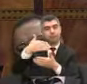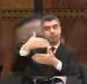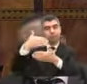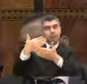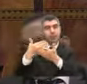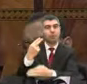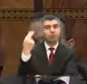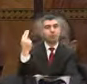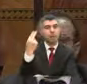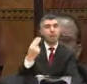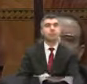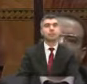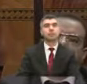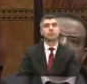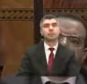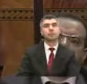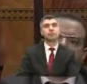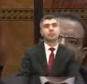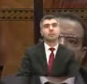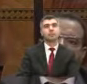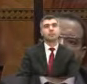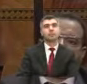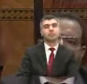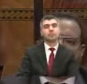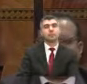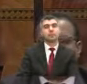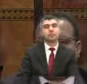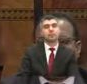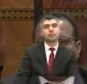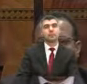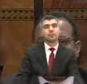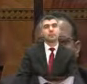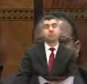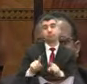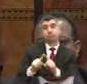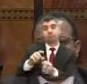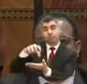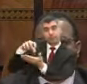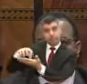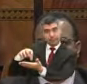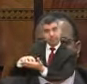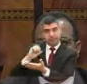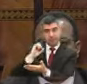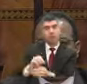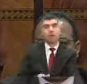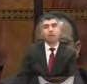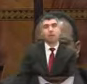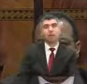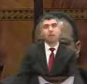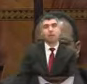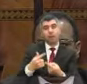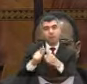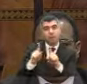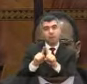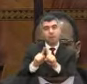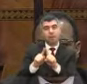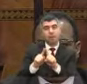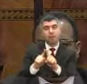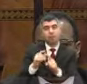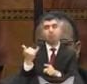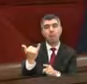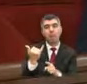نظرا إلى أن هذه الأقاليم تعرف مسيرة تنموية،